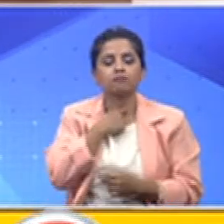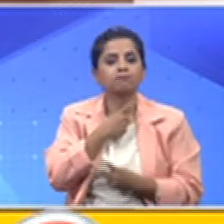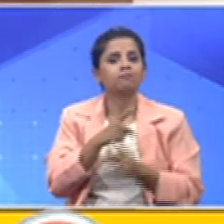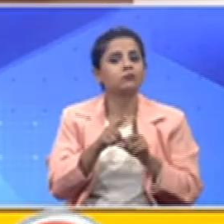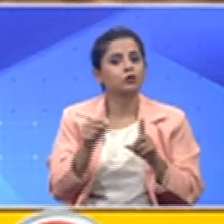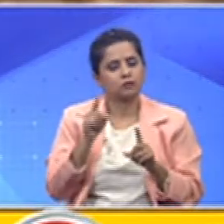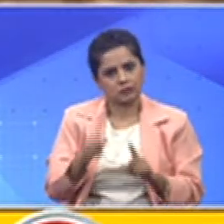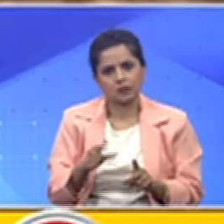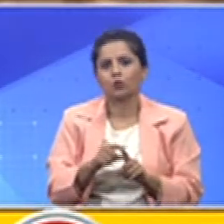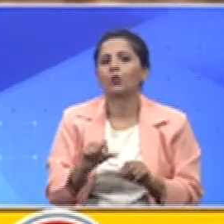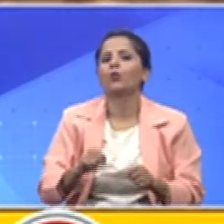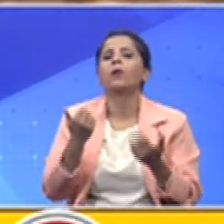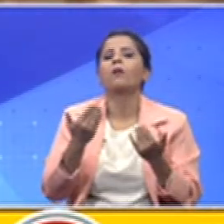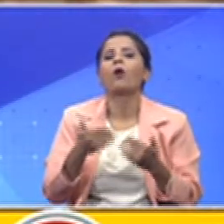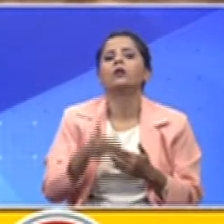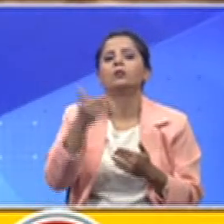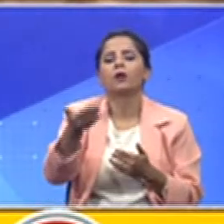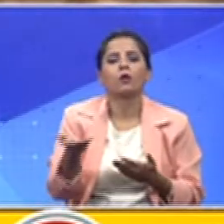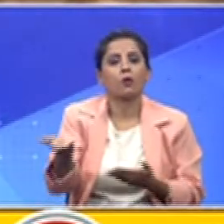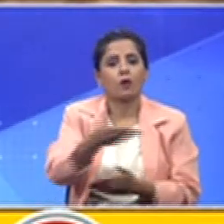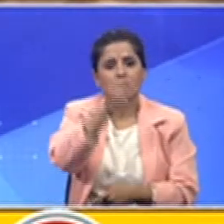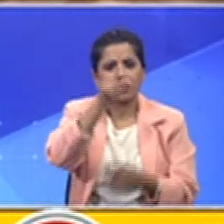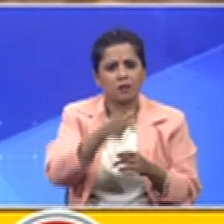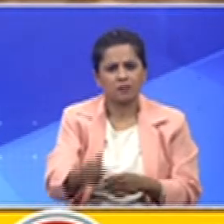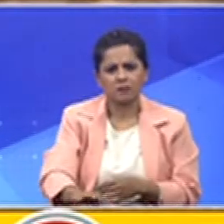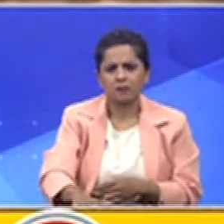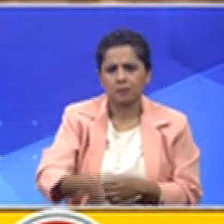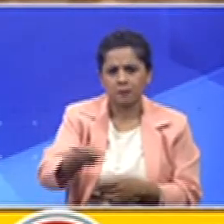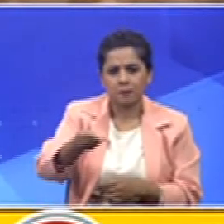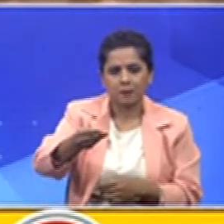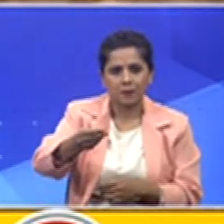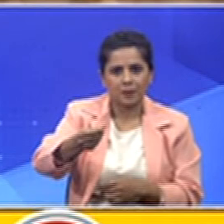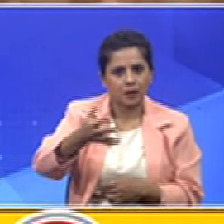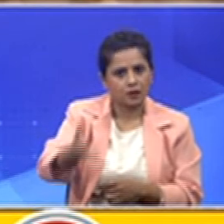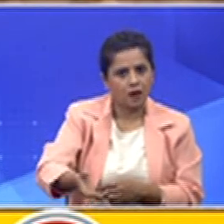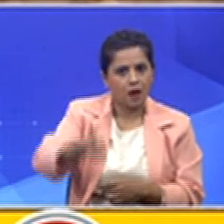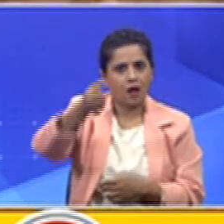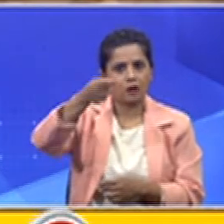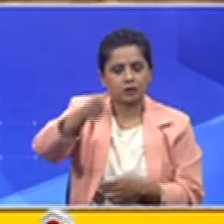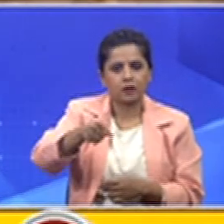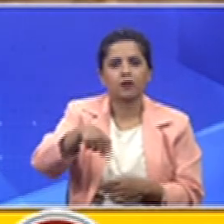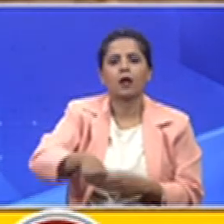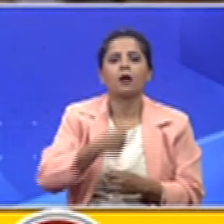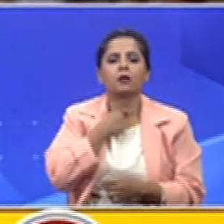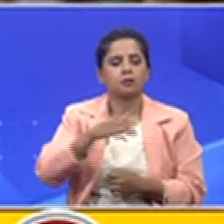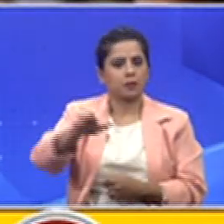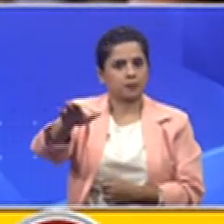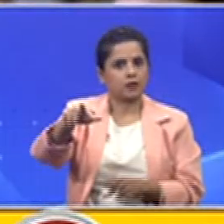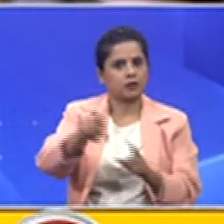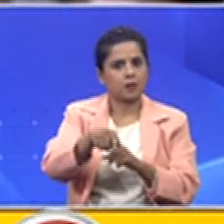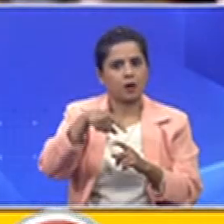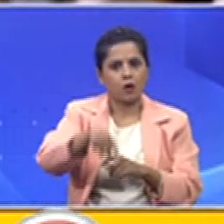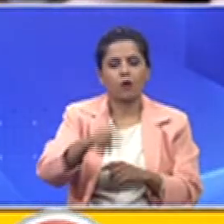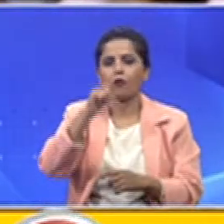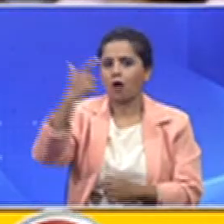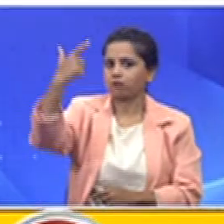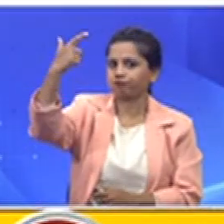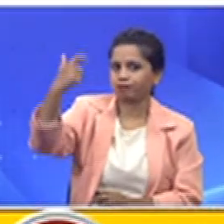लेंगे। आप सभी देश की पवित्र मिट्टी को हाथ में लेकर शपथ लेते हुए अपनी सेल्फी